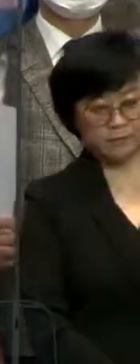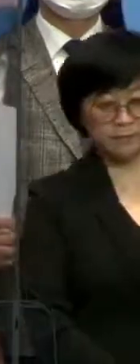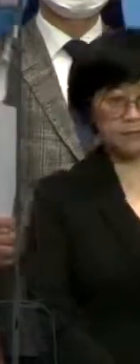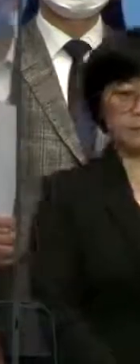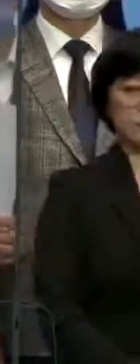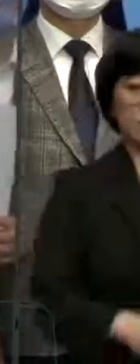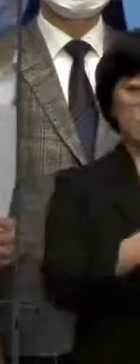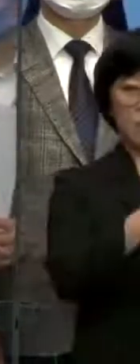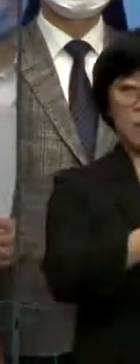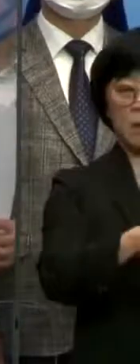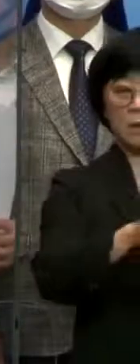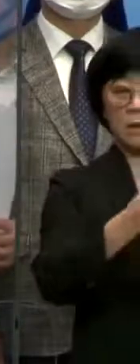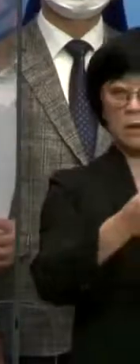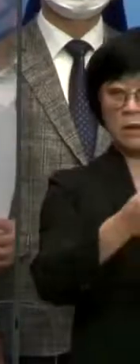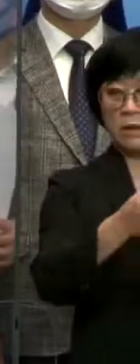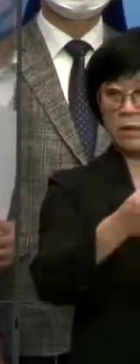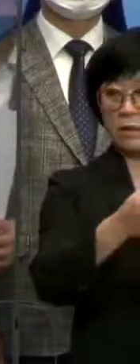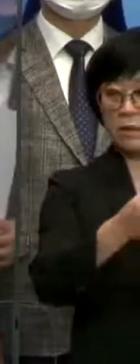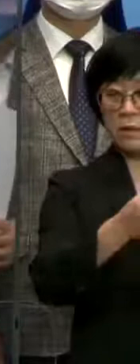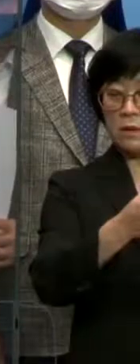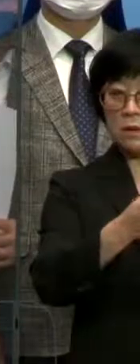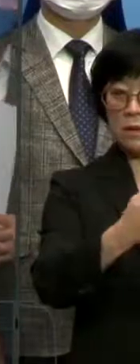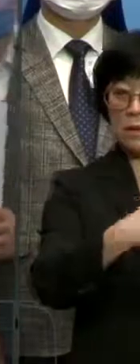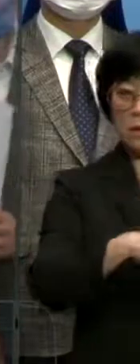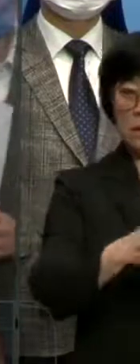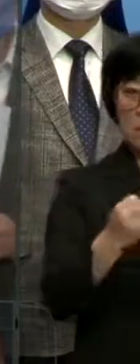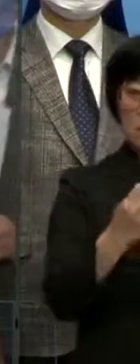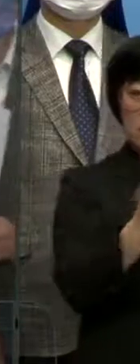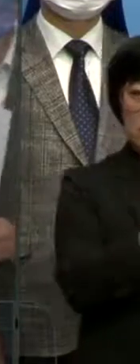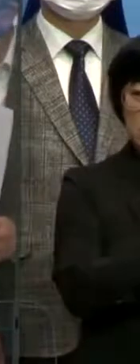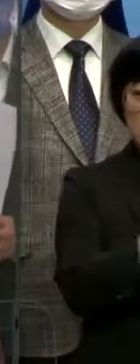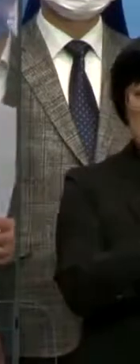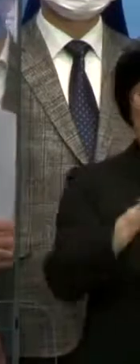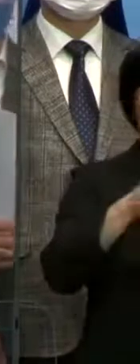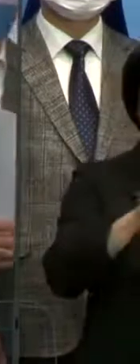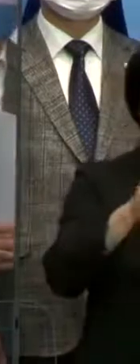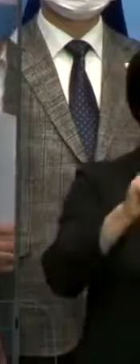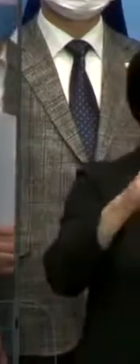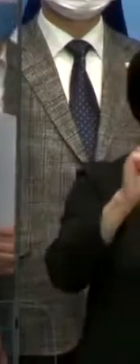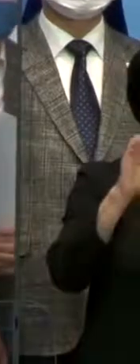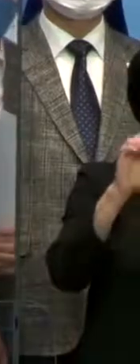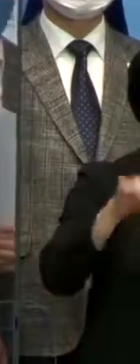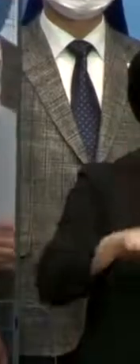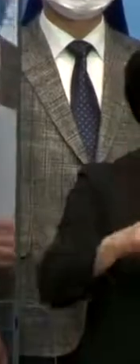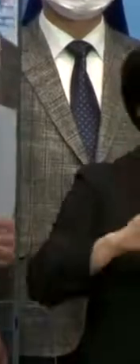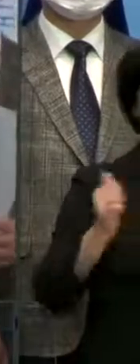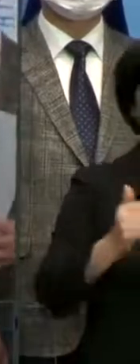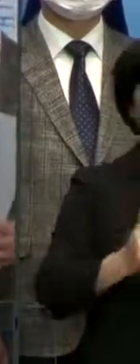예, 강선 의원님, 사자성어를 섞어서 아주 재미있게 말씀해 주셨습니다. 강선 의원님.